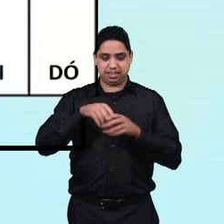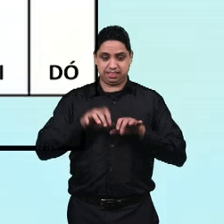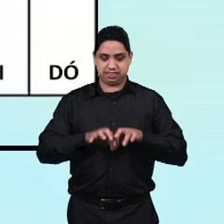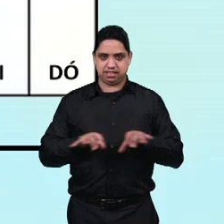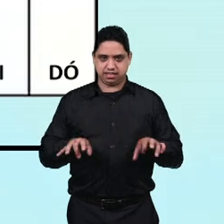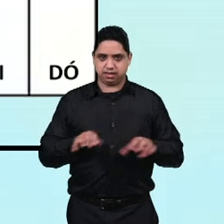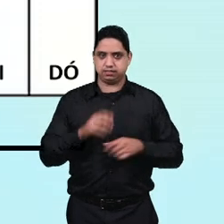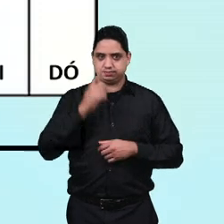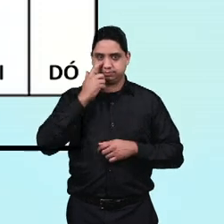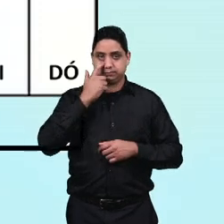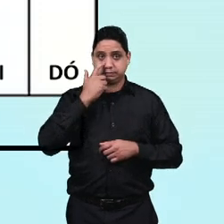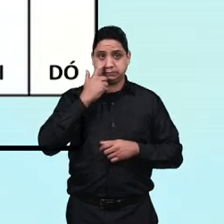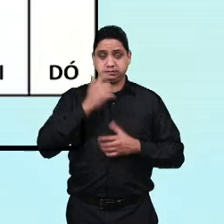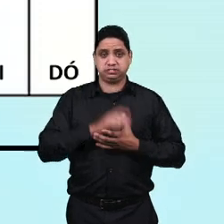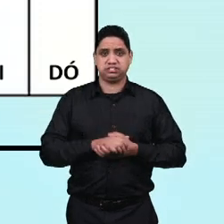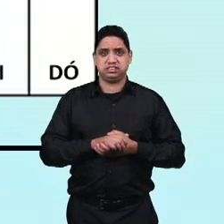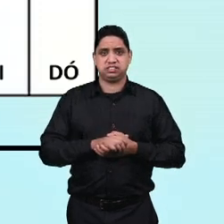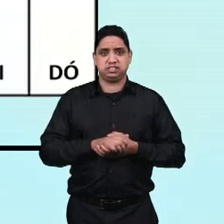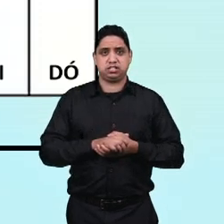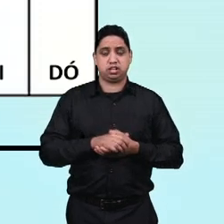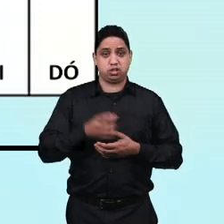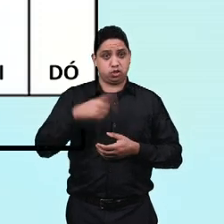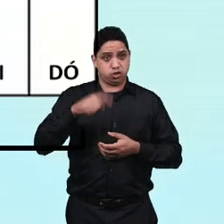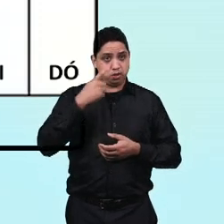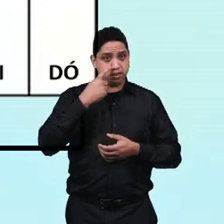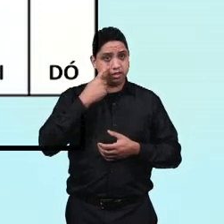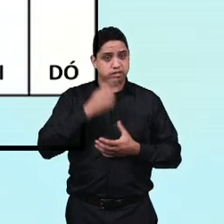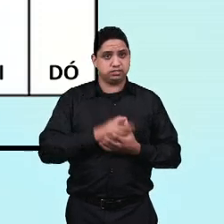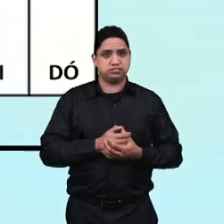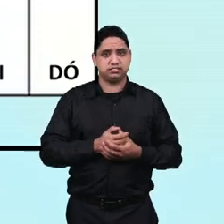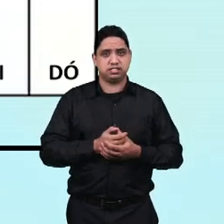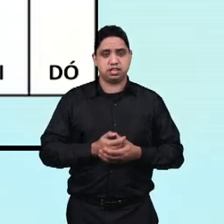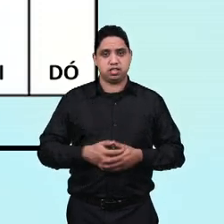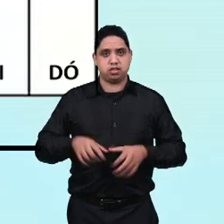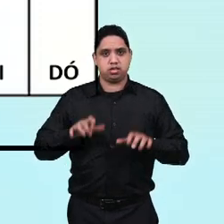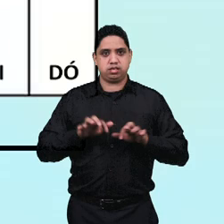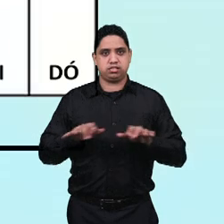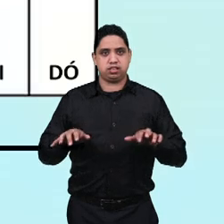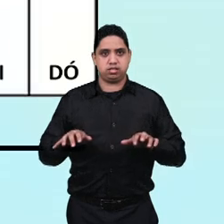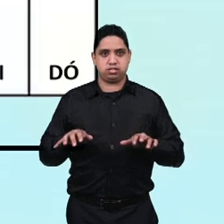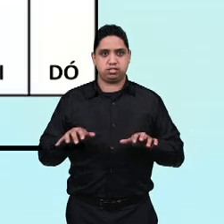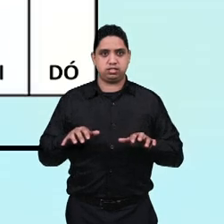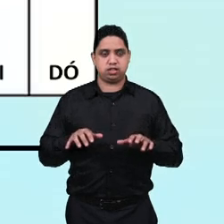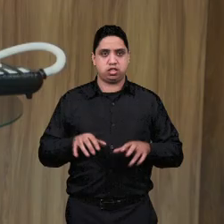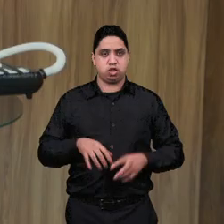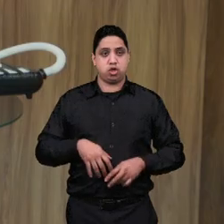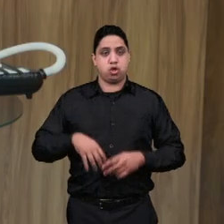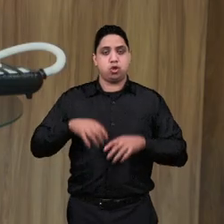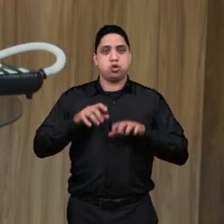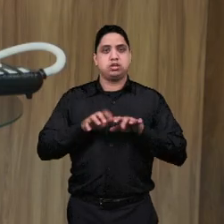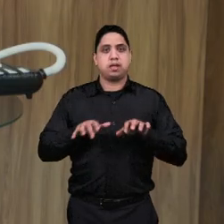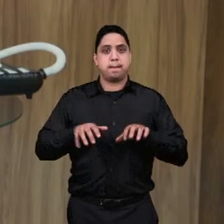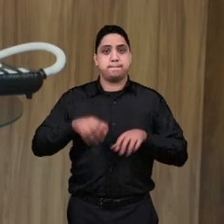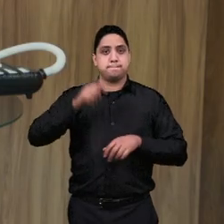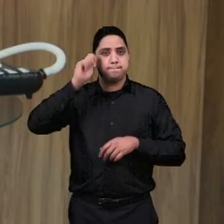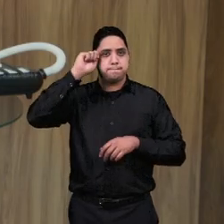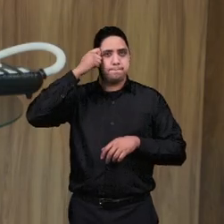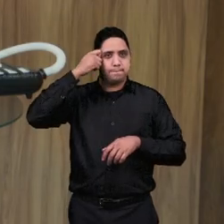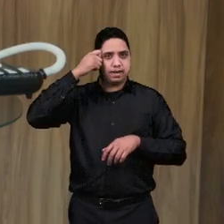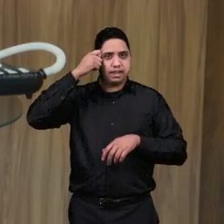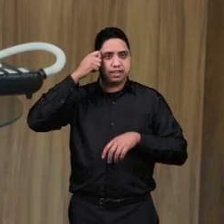voyons 2 touches noires ensemble. Après, un autre groupe de 3